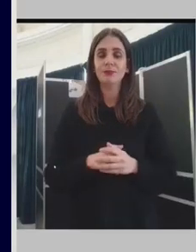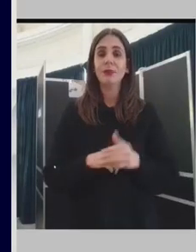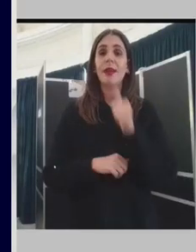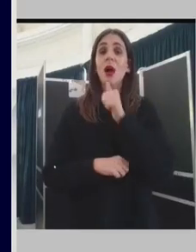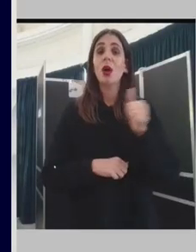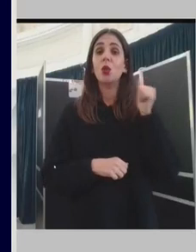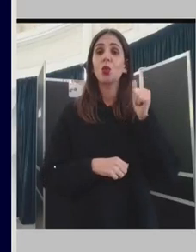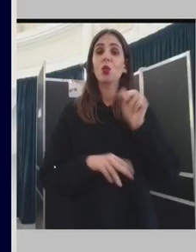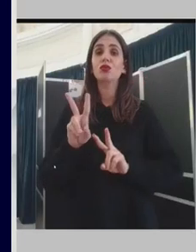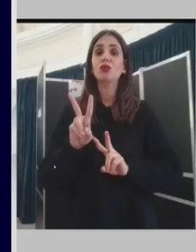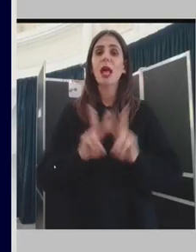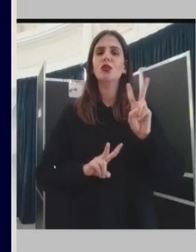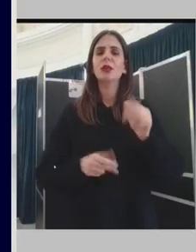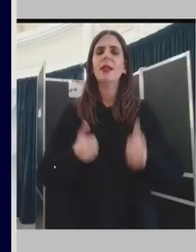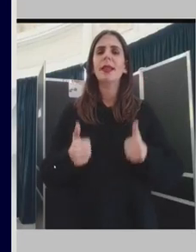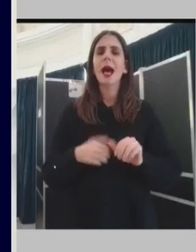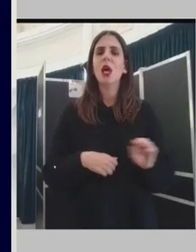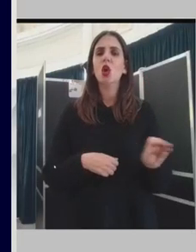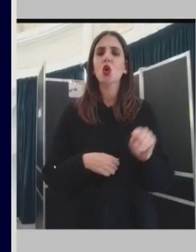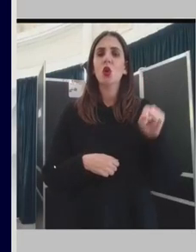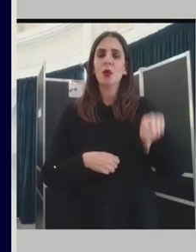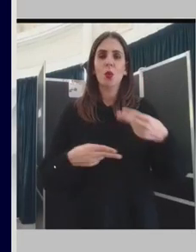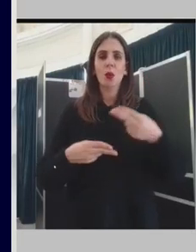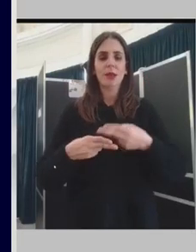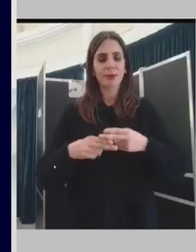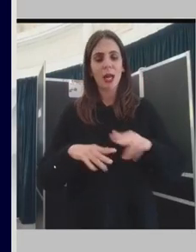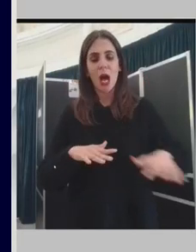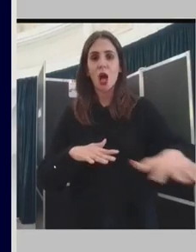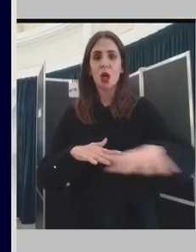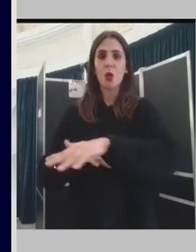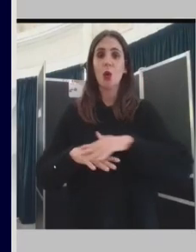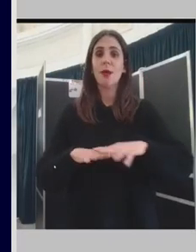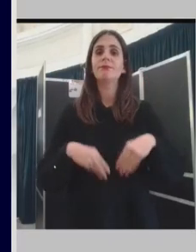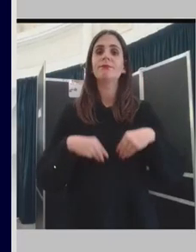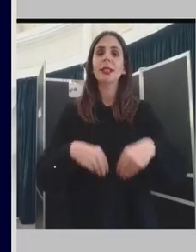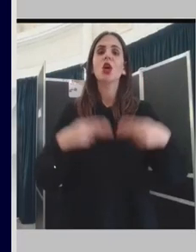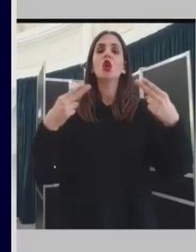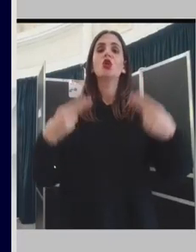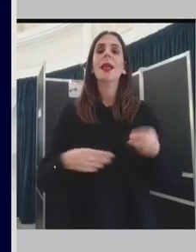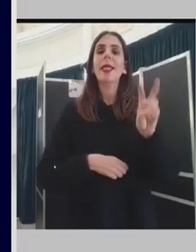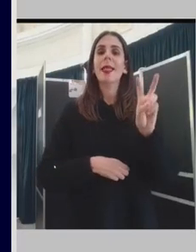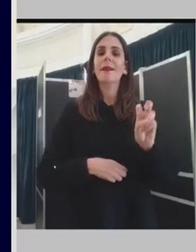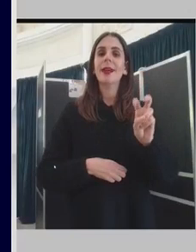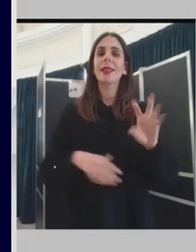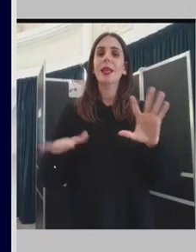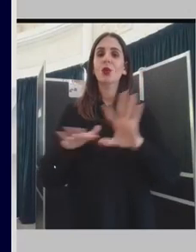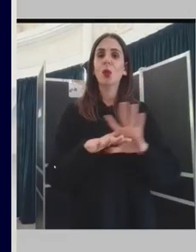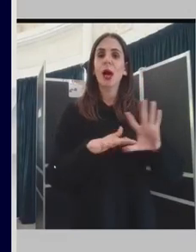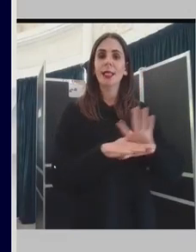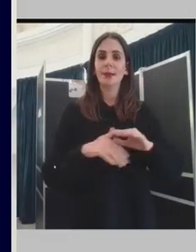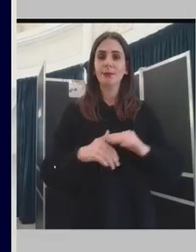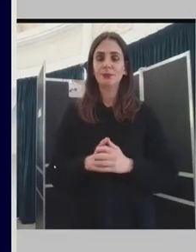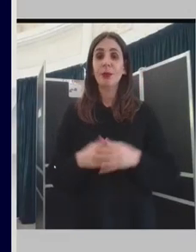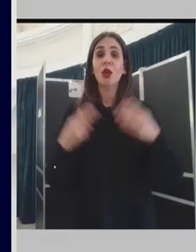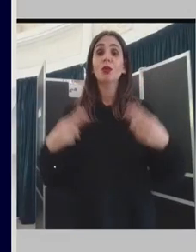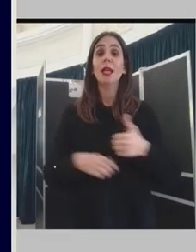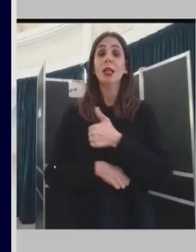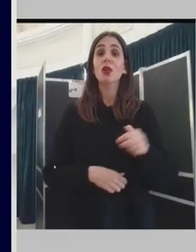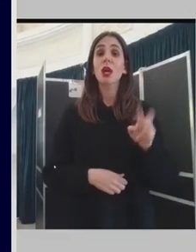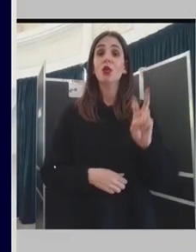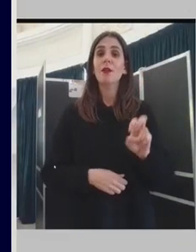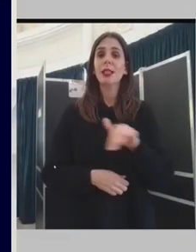sono svolte qui a Roma, hanno partecipato 20 squadre, ci sono stati 120